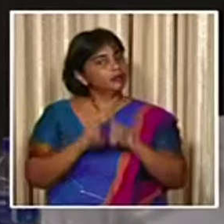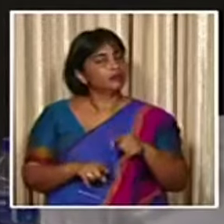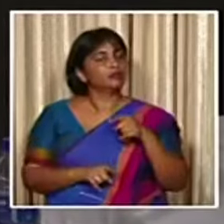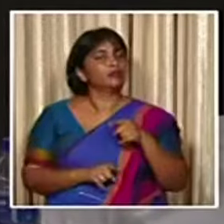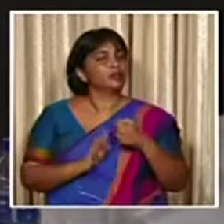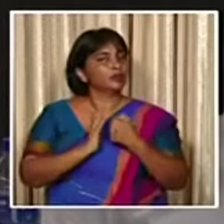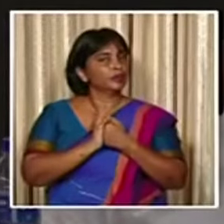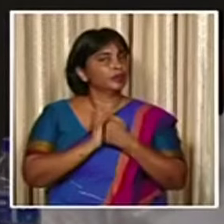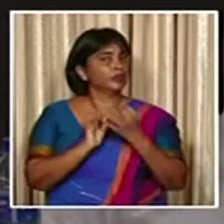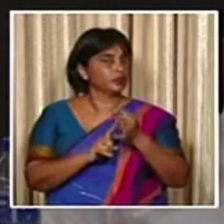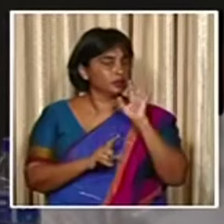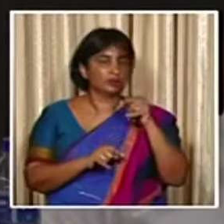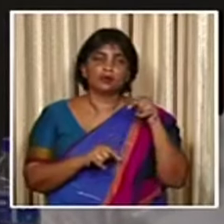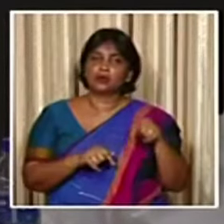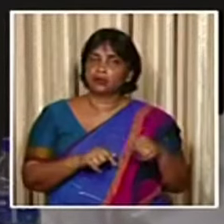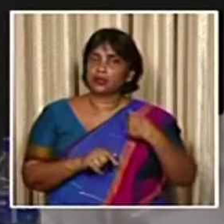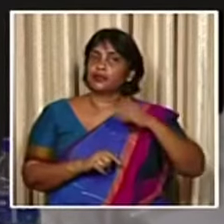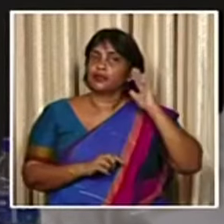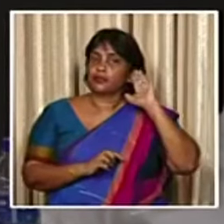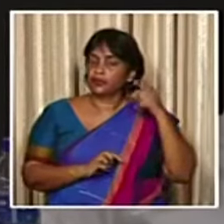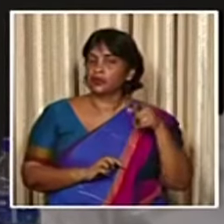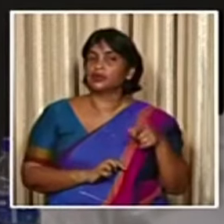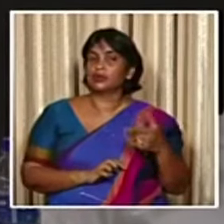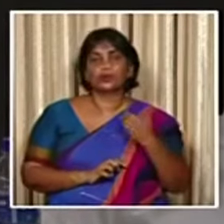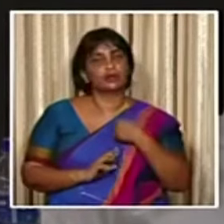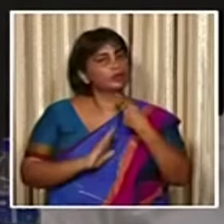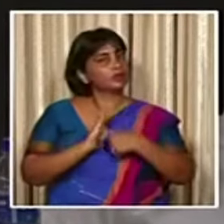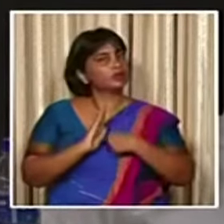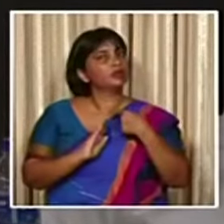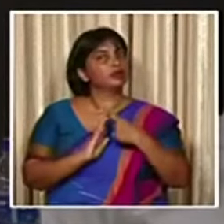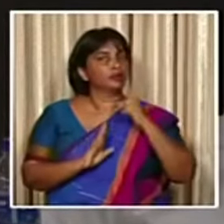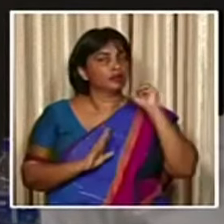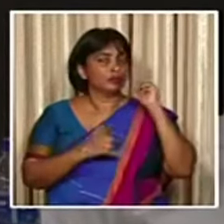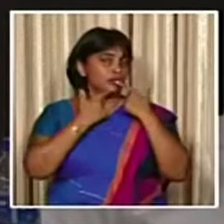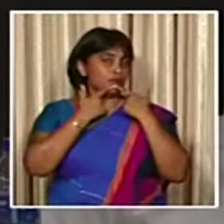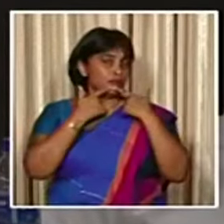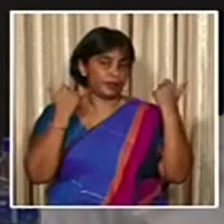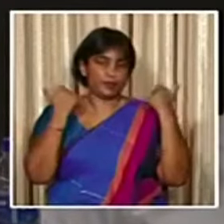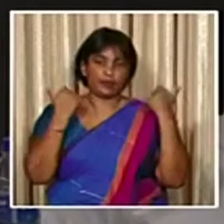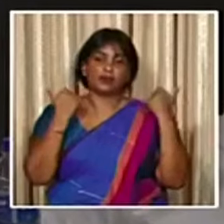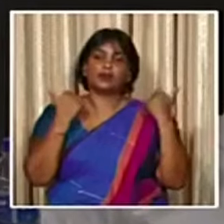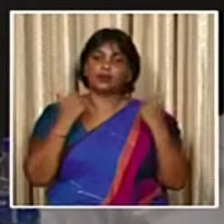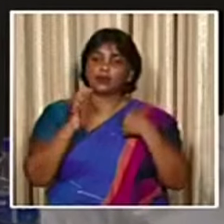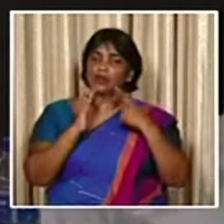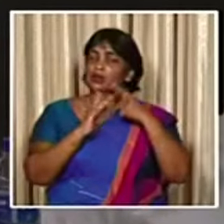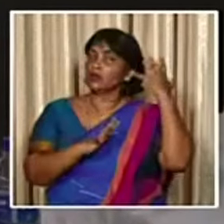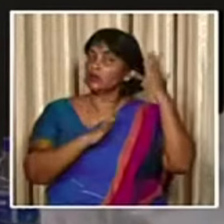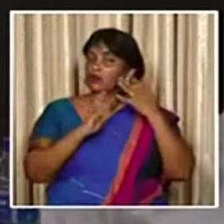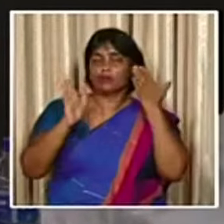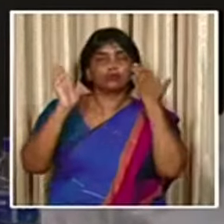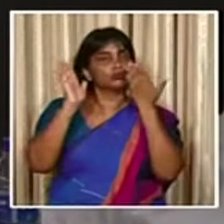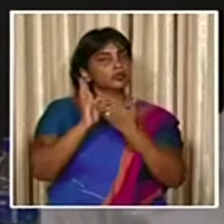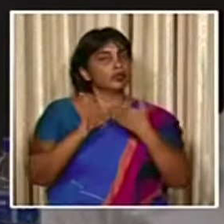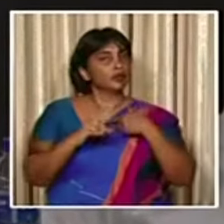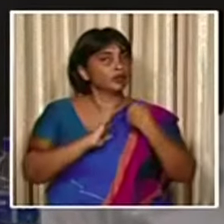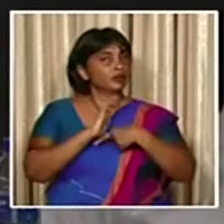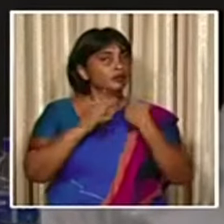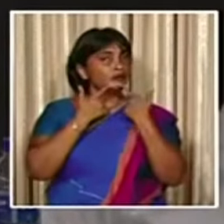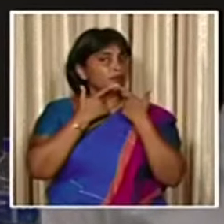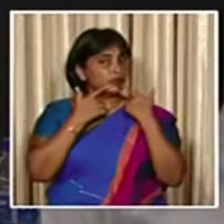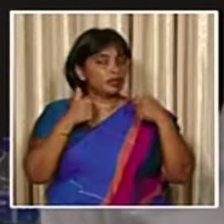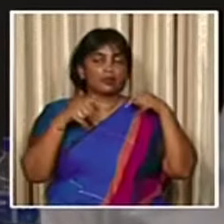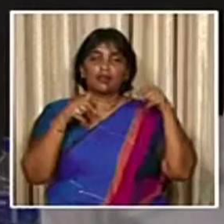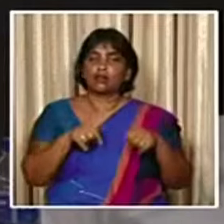වගේම ගරු සභාපතිතුමනි, දැන් විශේෂයෙන්ම අපේ රටේ කීර්ති නාමය, ජාත්‍යන්තරයේ ඉදිරි අපේ රටේ කීර්ති